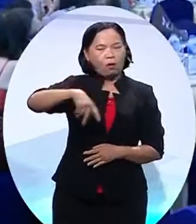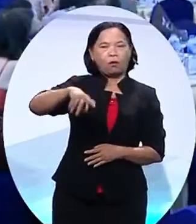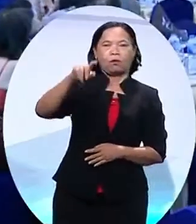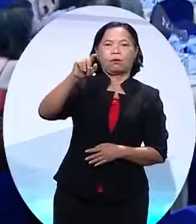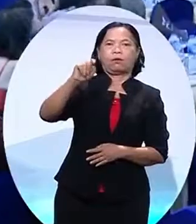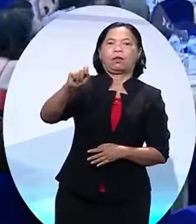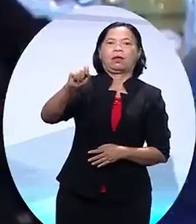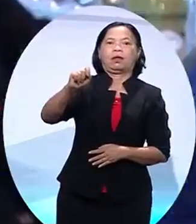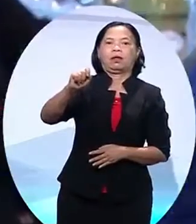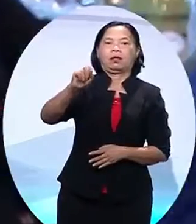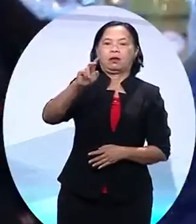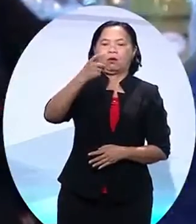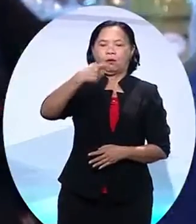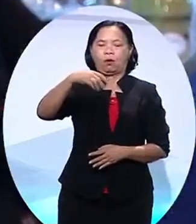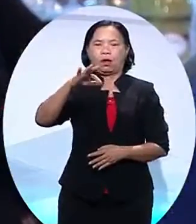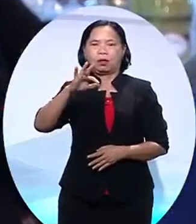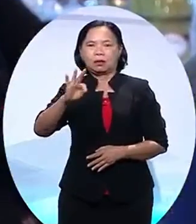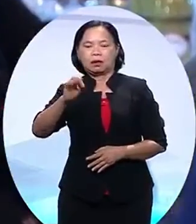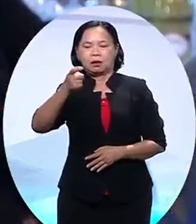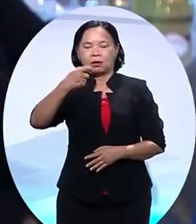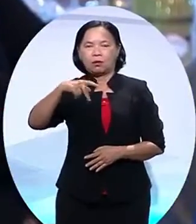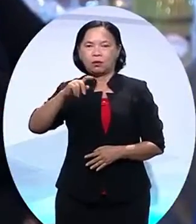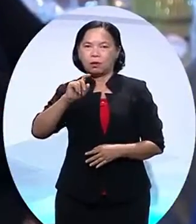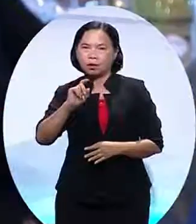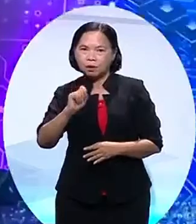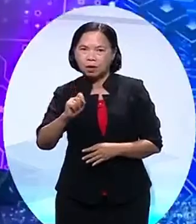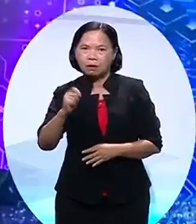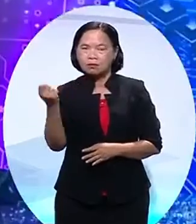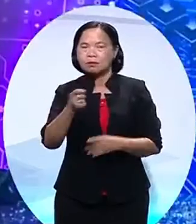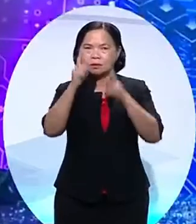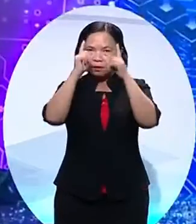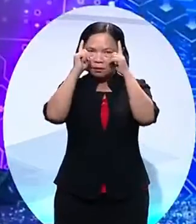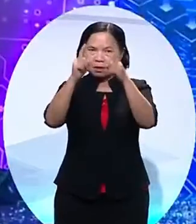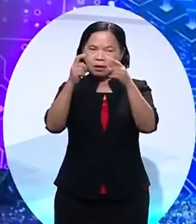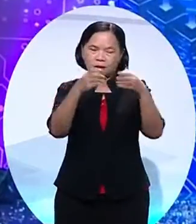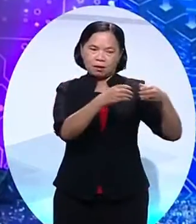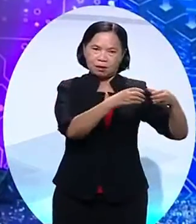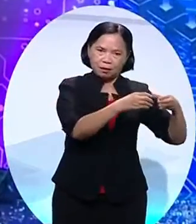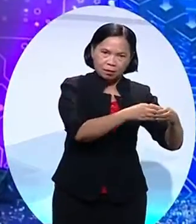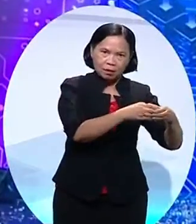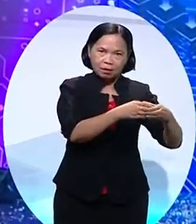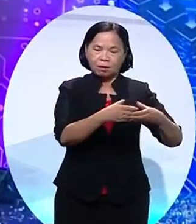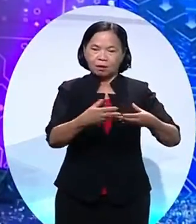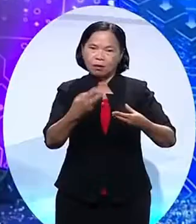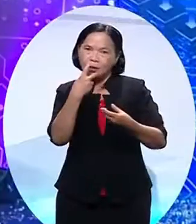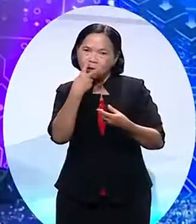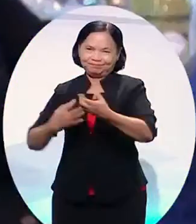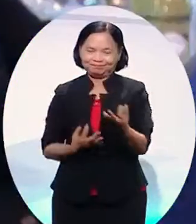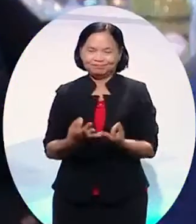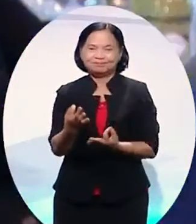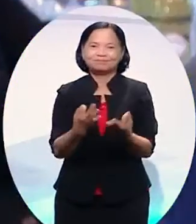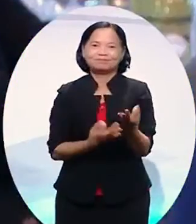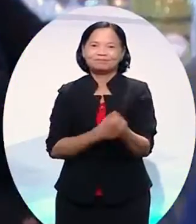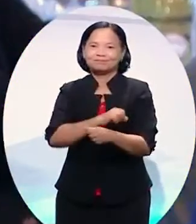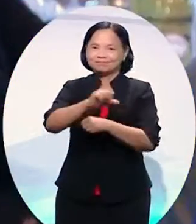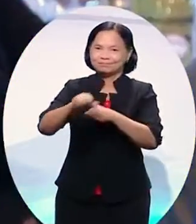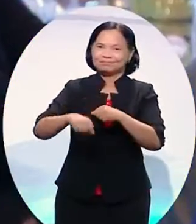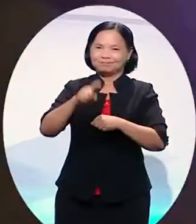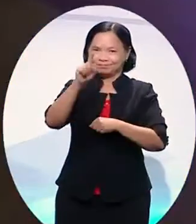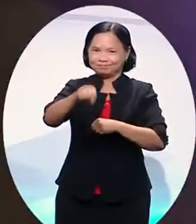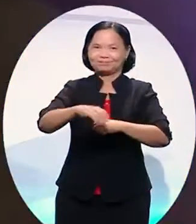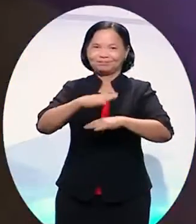Data Portfolio và QX Quantum Community được lãnh đạo bởi một nhóm đầu tư kiểm soát rủi ro và công nghệ hoạt động hiệu